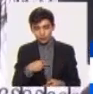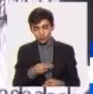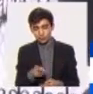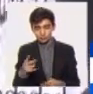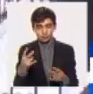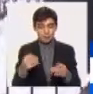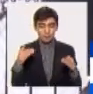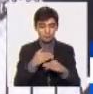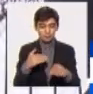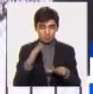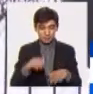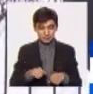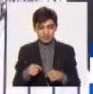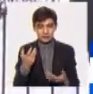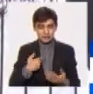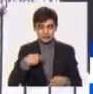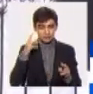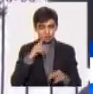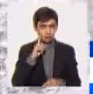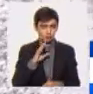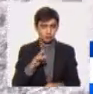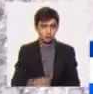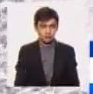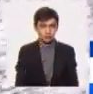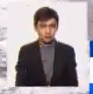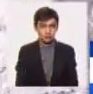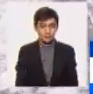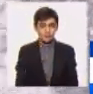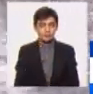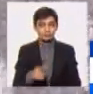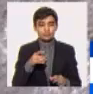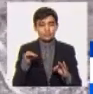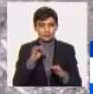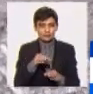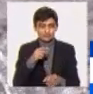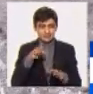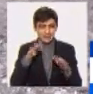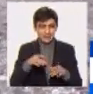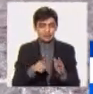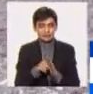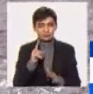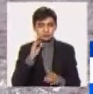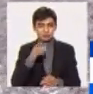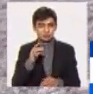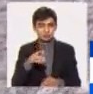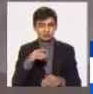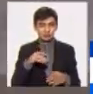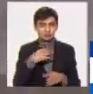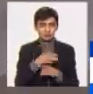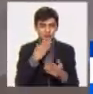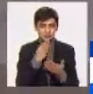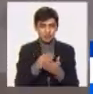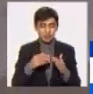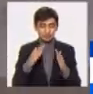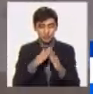проезжую часть, или, я не знаю, неудобно очень. А скоро весь этот снег потечет во дворы. При этом в прошлом году на